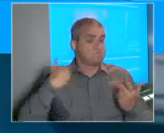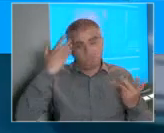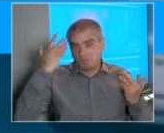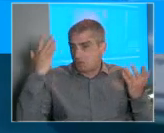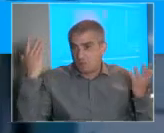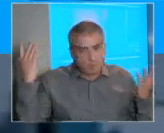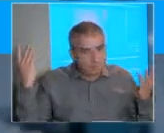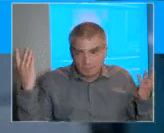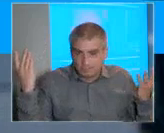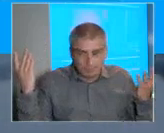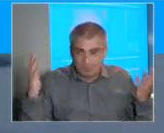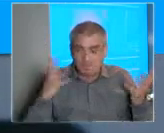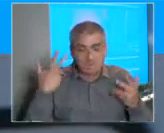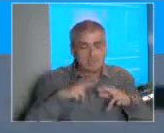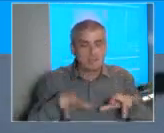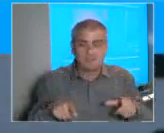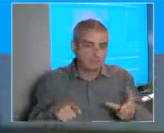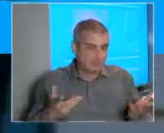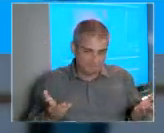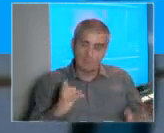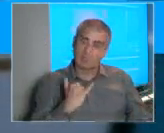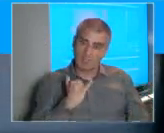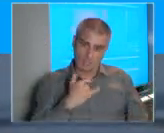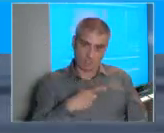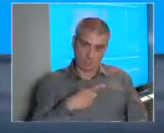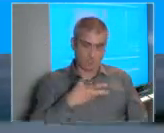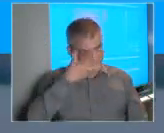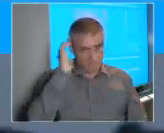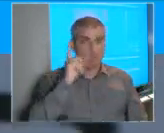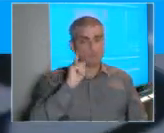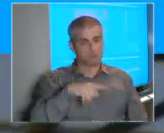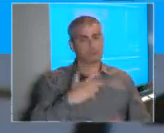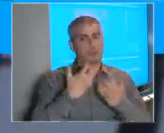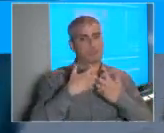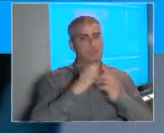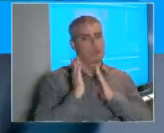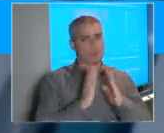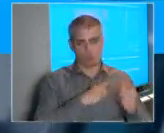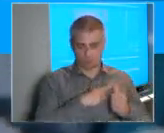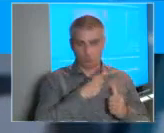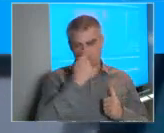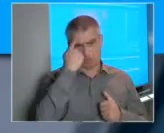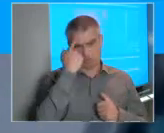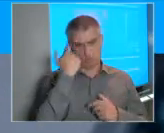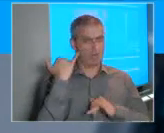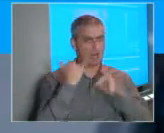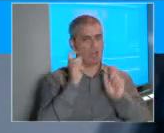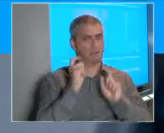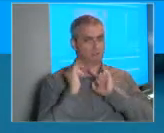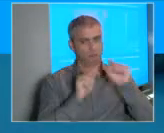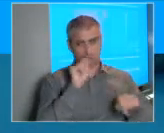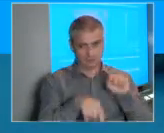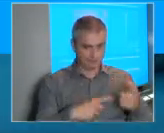יודעת להגיד כאילו מה המצב בציבורים. זה נכון של יאיר לפיד יש מנגנון, שהוא יודע להביא את